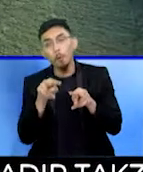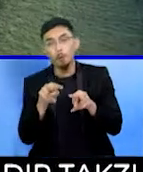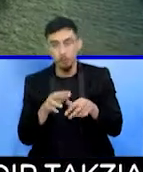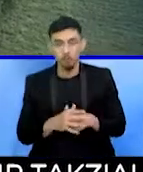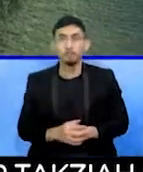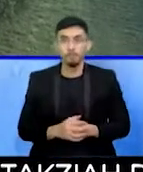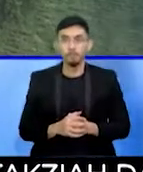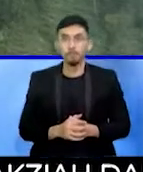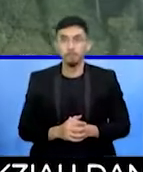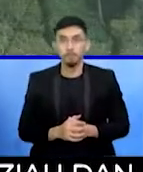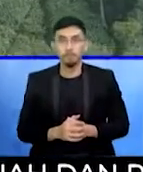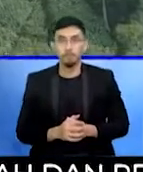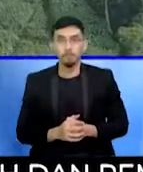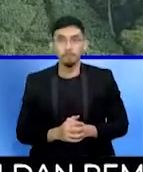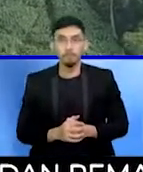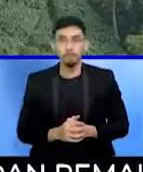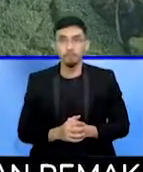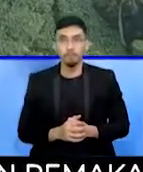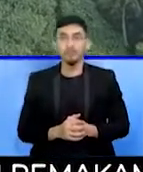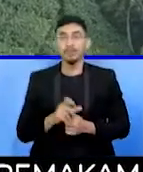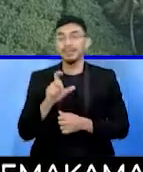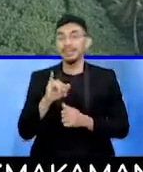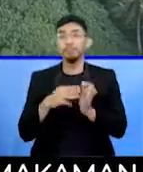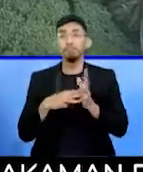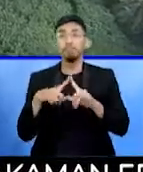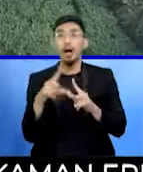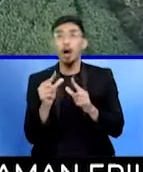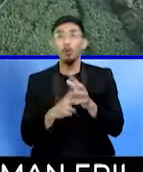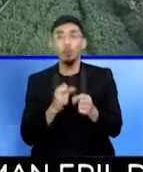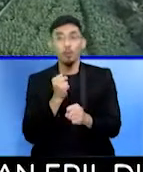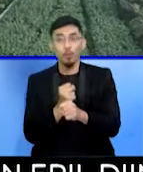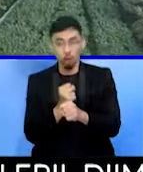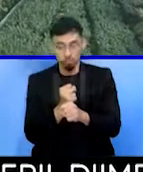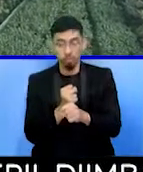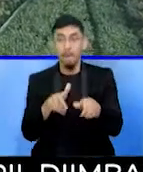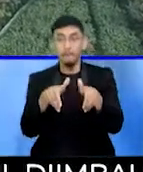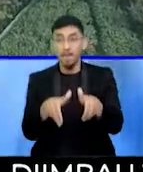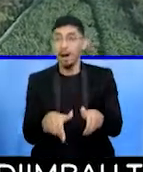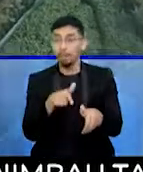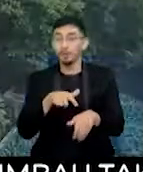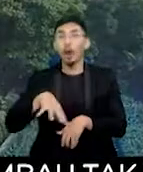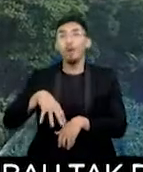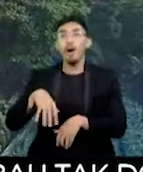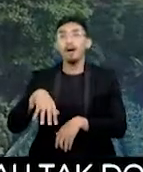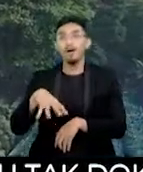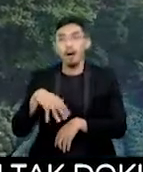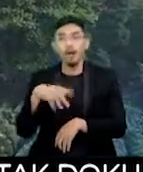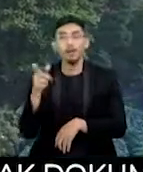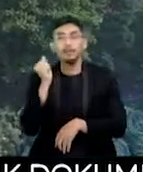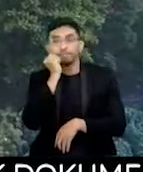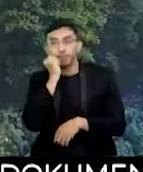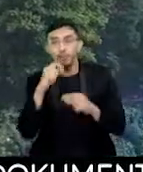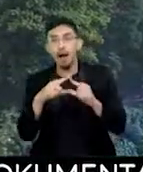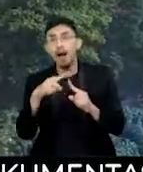kami sampaikan pula bahwasannya di Cimaung ini merupakan komplek yang dimiliki oleh keluarga dari sang ibunda, yakni Ibu